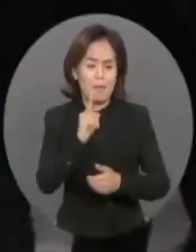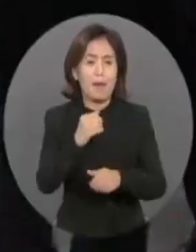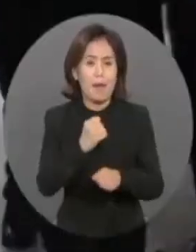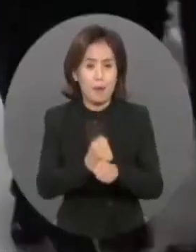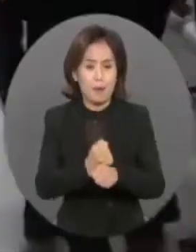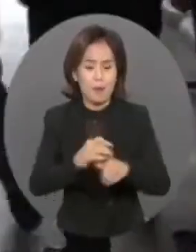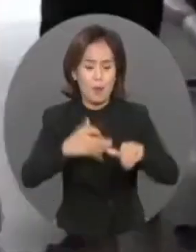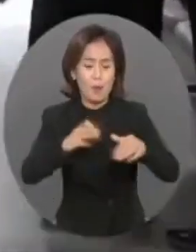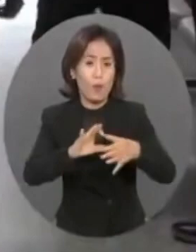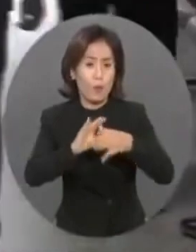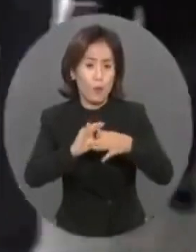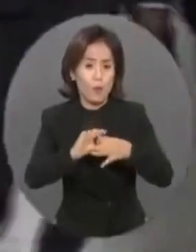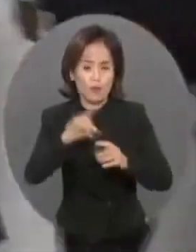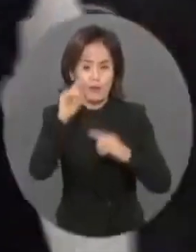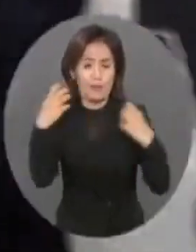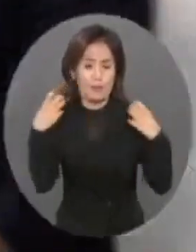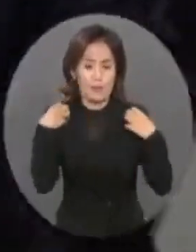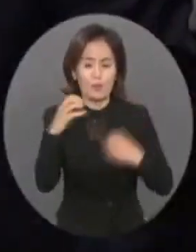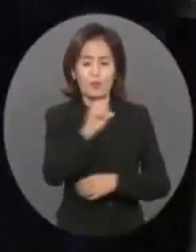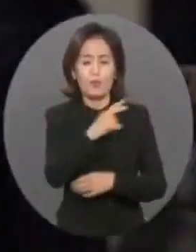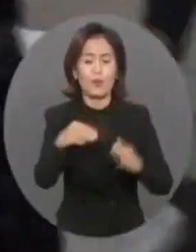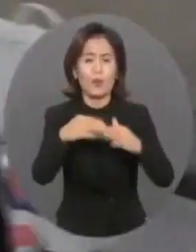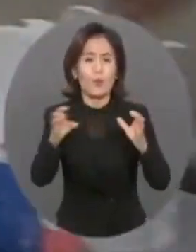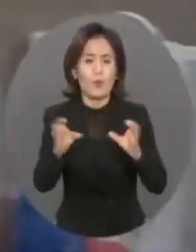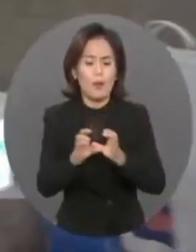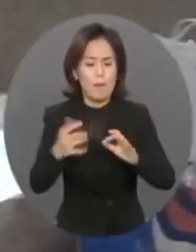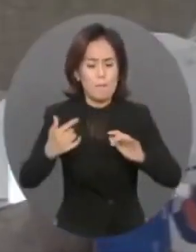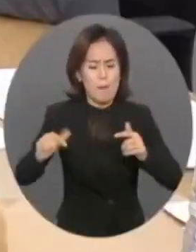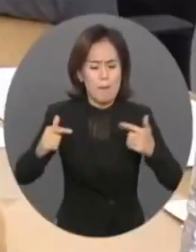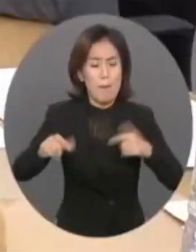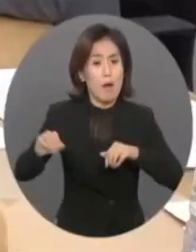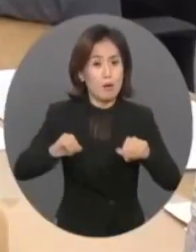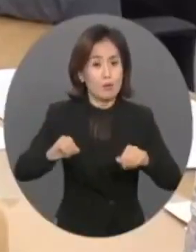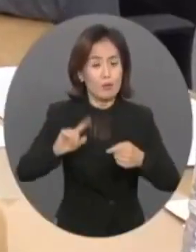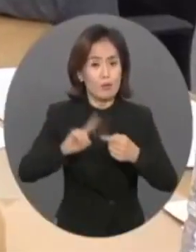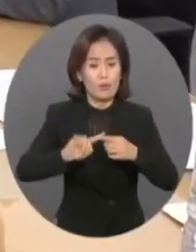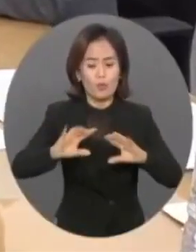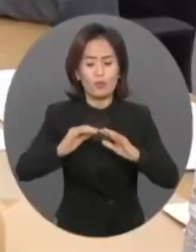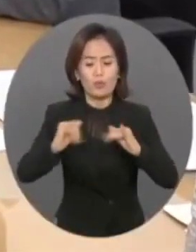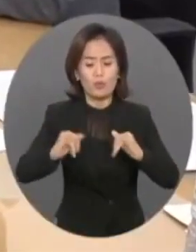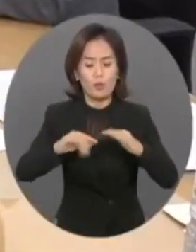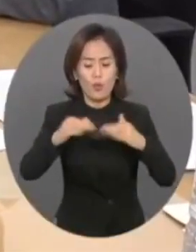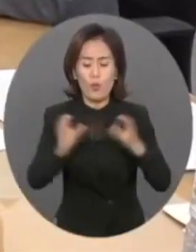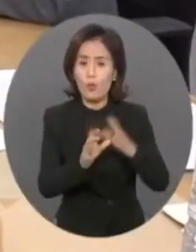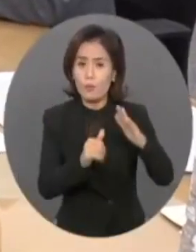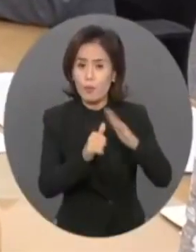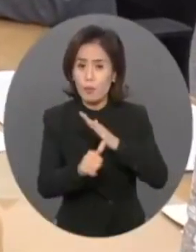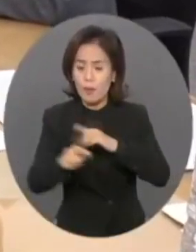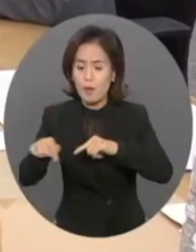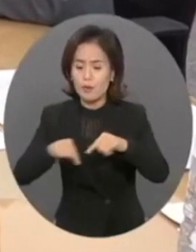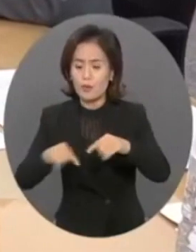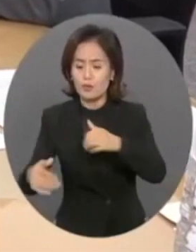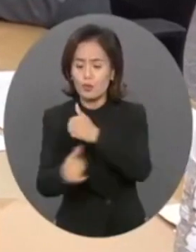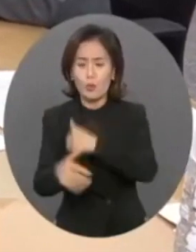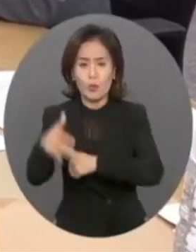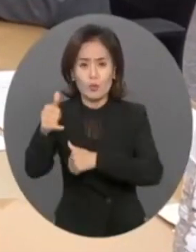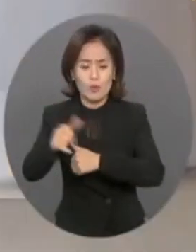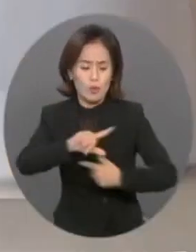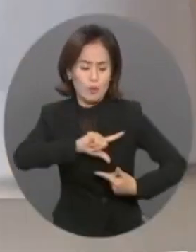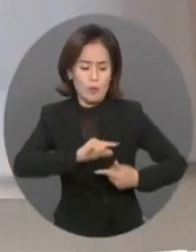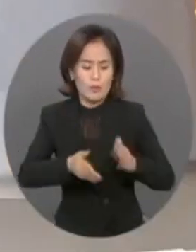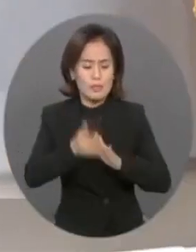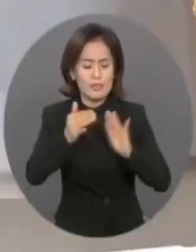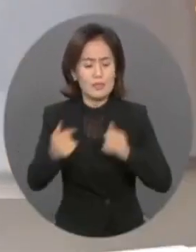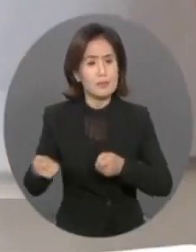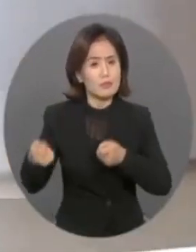등 5.18과 관련해 정부와 여당의 헛발질이 있다르는 마당에 국민의 원내대표와 정체기 의장에게 명예의 시민증을